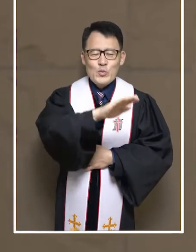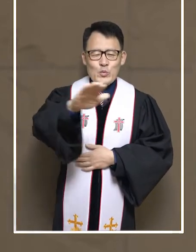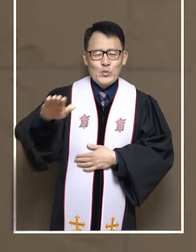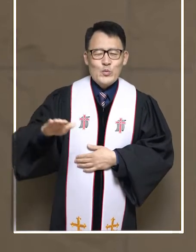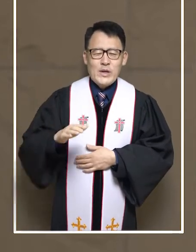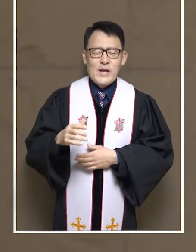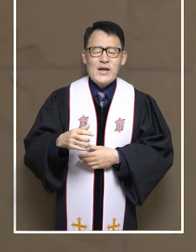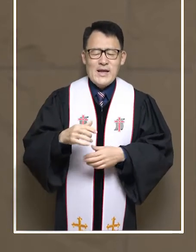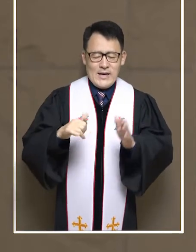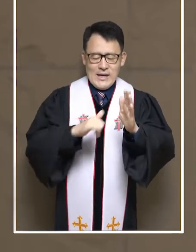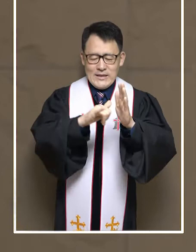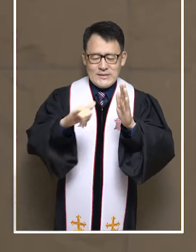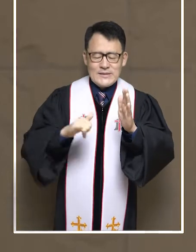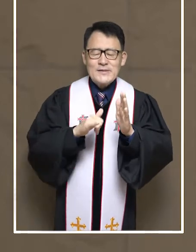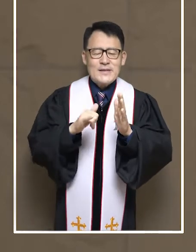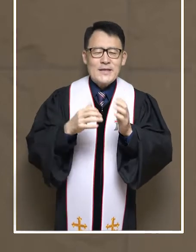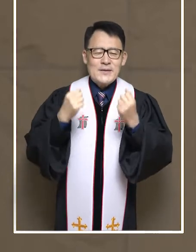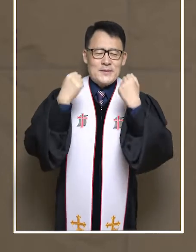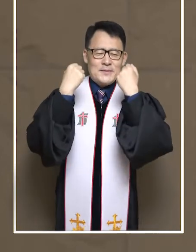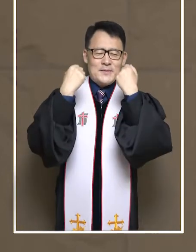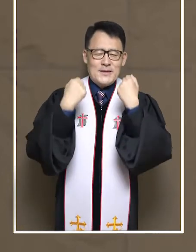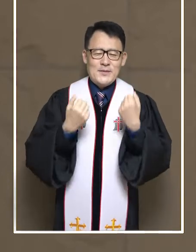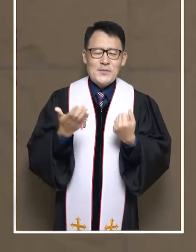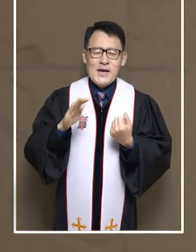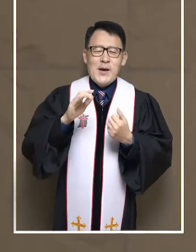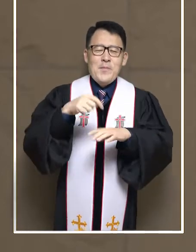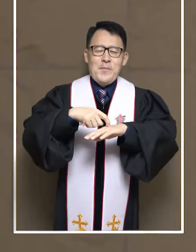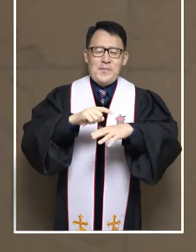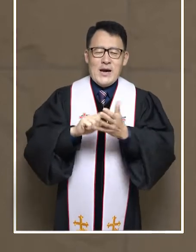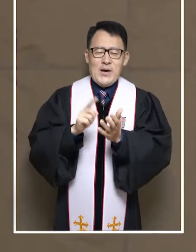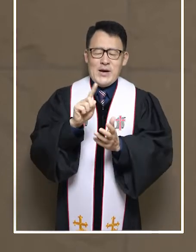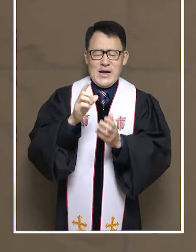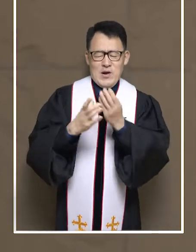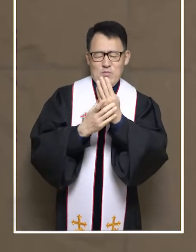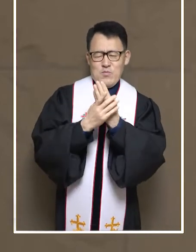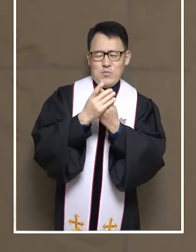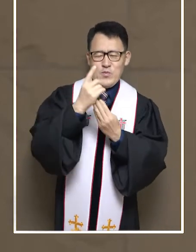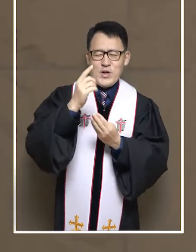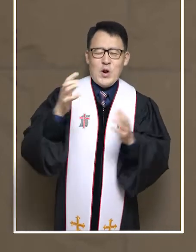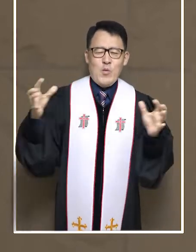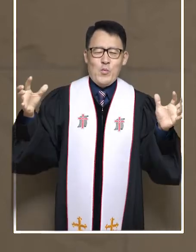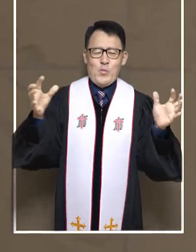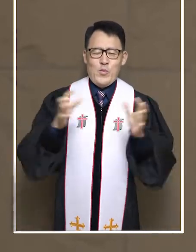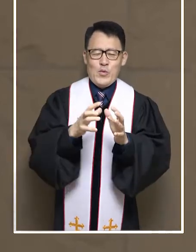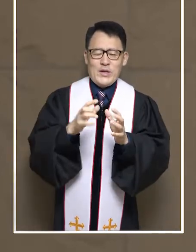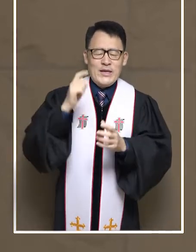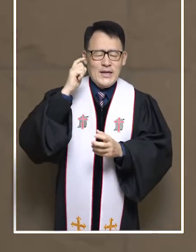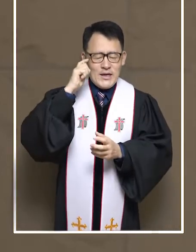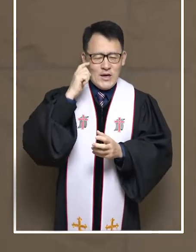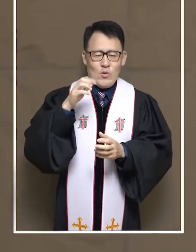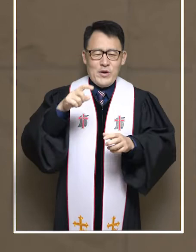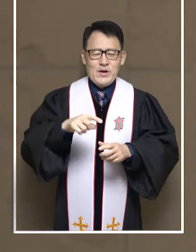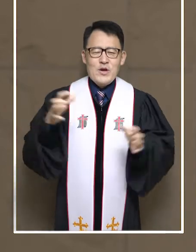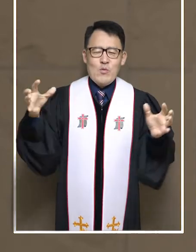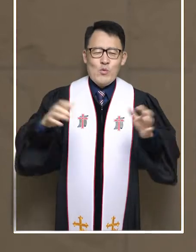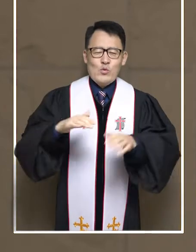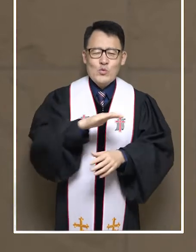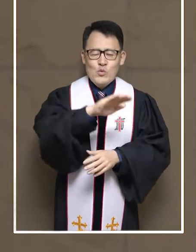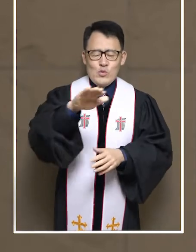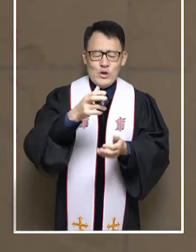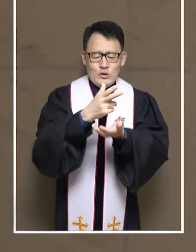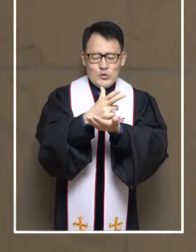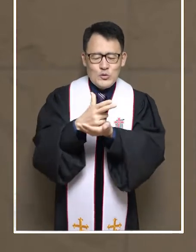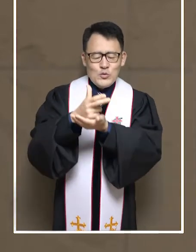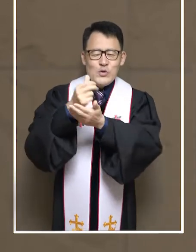여러분들 가정에 계시지만 마음은 이 자리에 다 모여 있는 줄로 생각하고 여기에 모인 우리 주의 은총